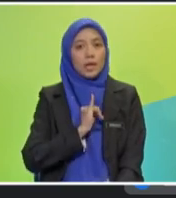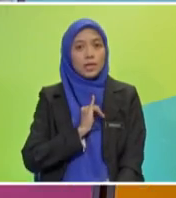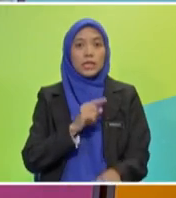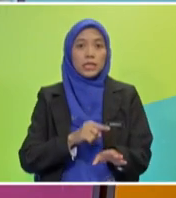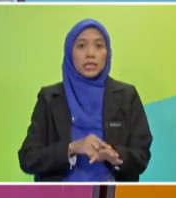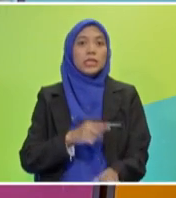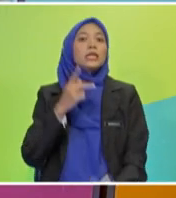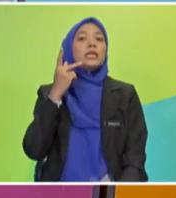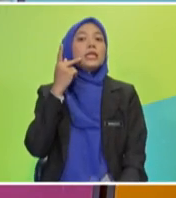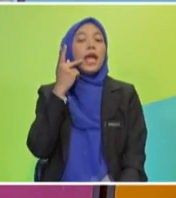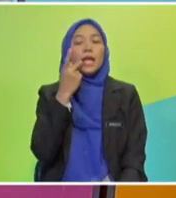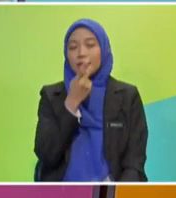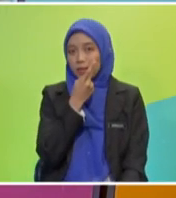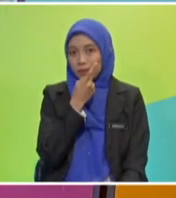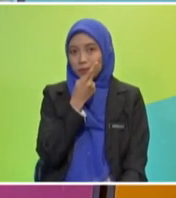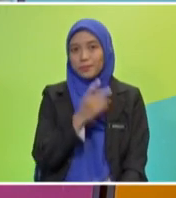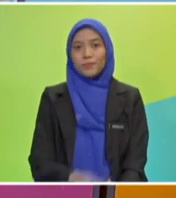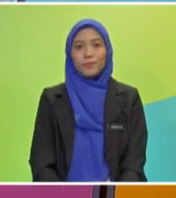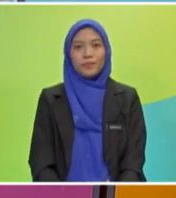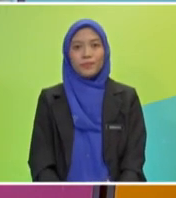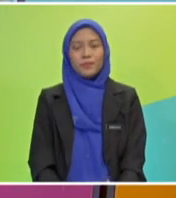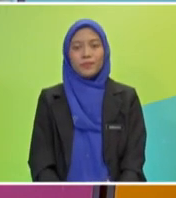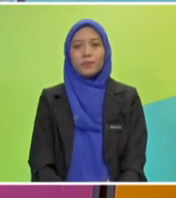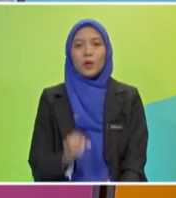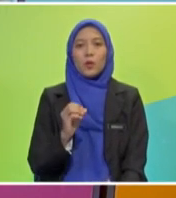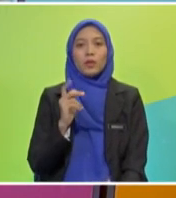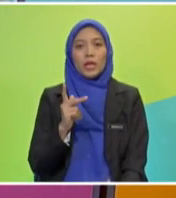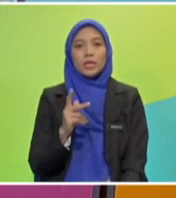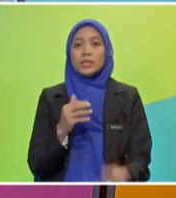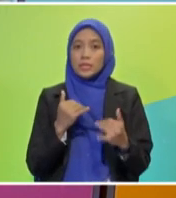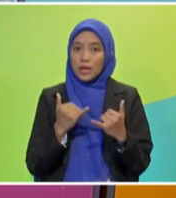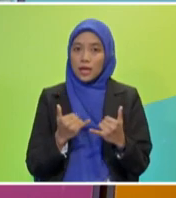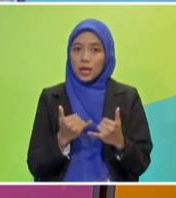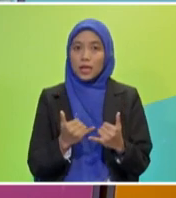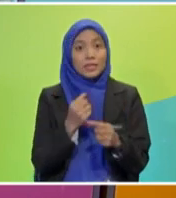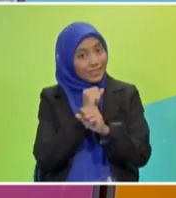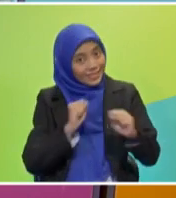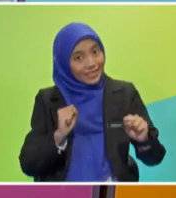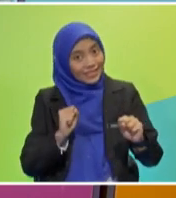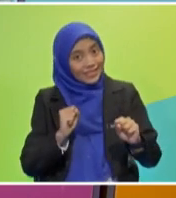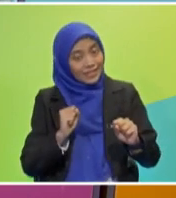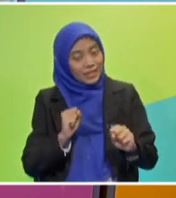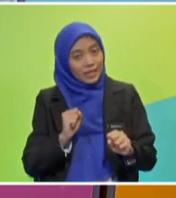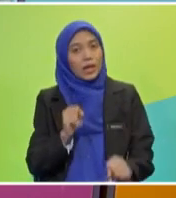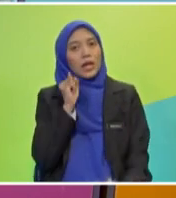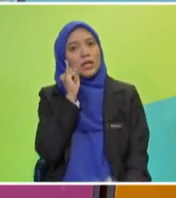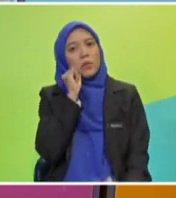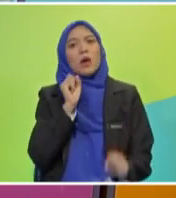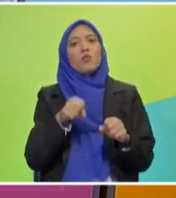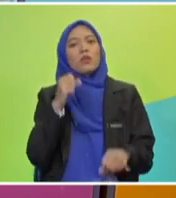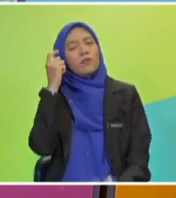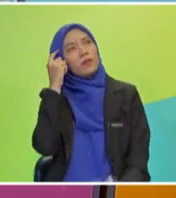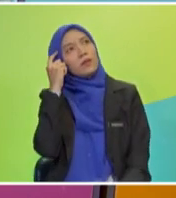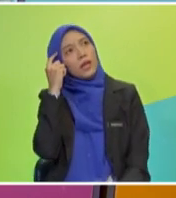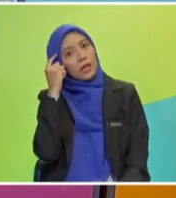kantin. Baiklah Iman. Kalau Iman sudah bersedia, Iman boleh fikir dahulu, cikgu beri masa. Iman boleh